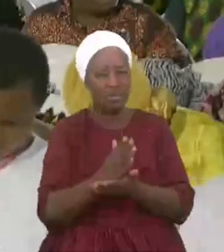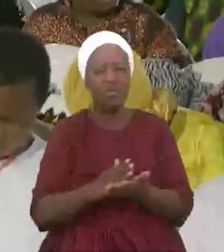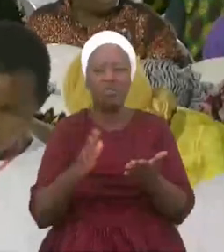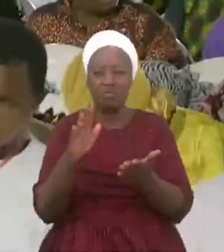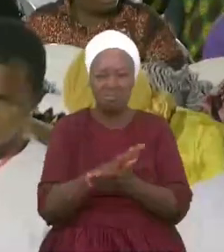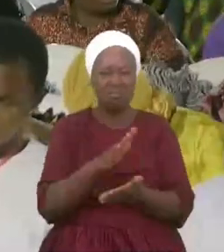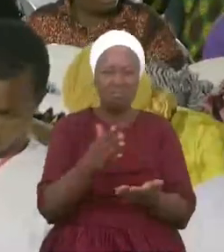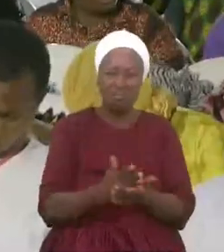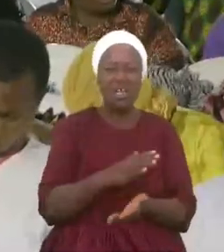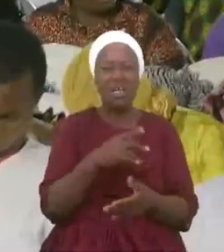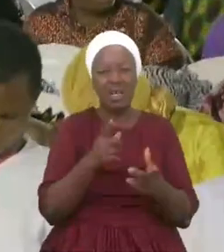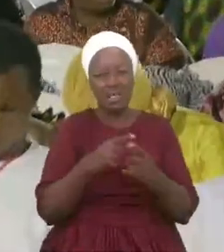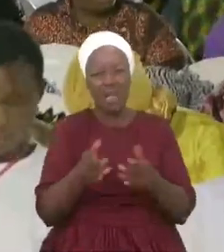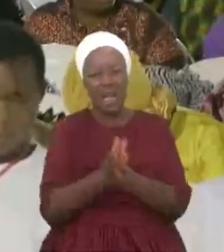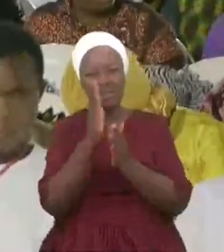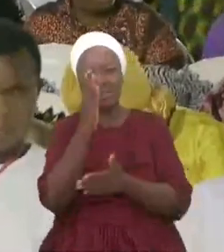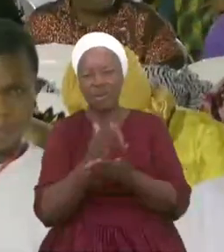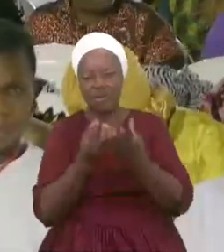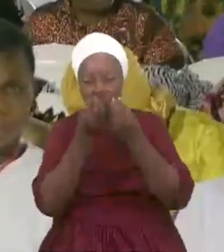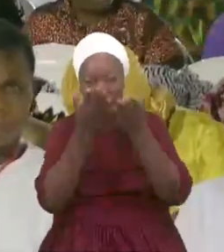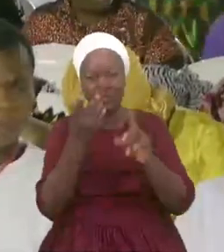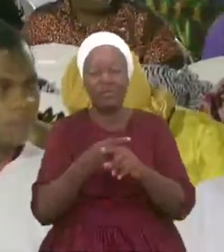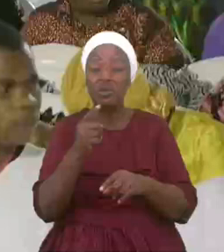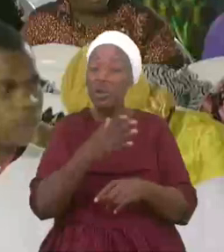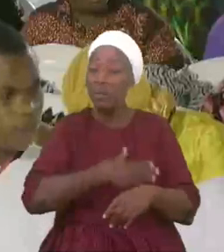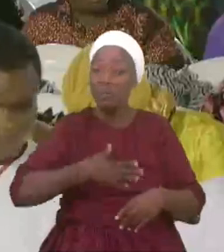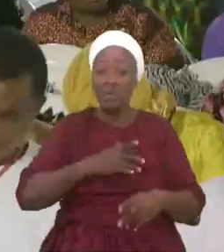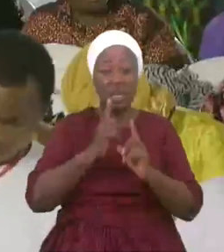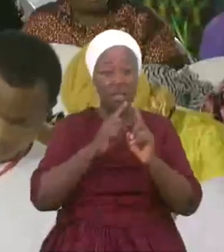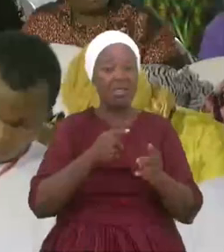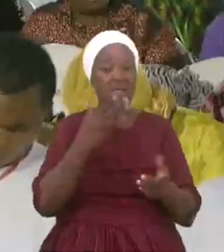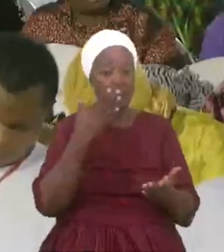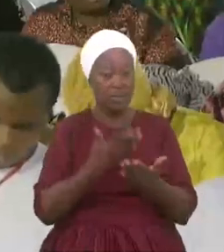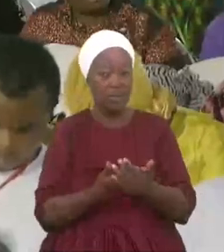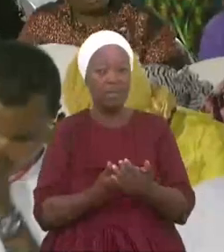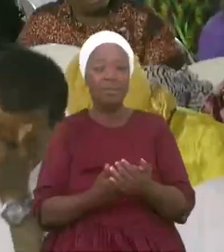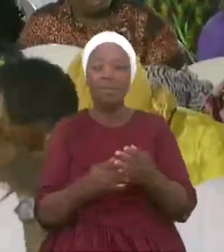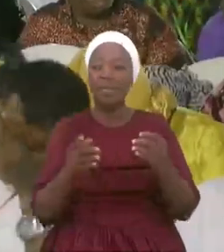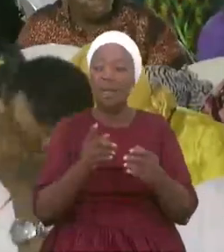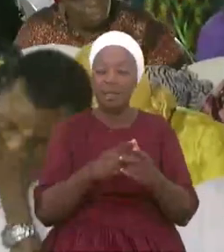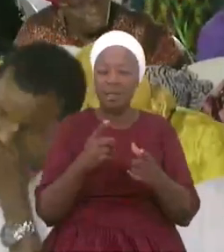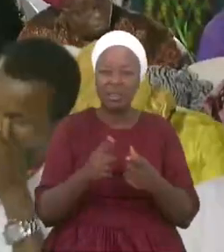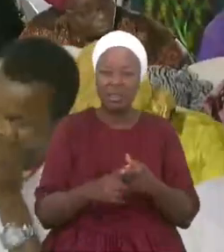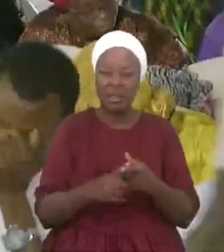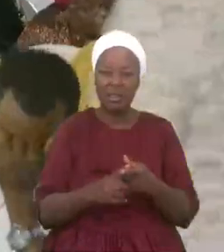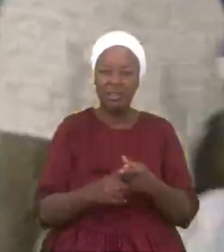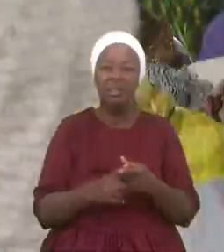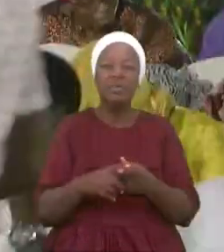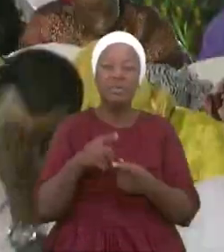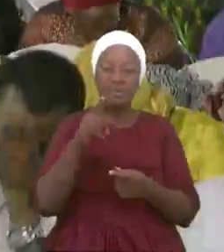nous conseiller sont là et ils vont vous donner une fiche à remplir ils vont demander des informations